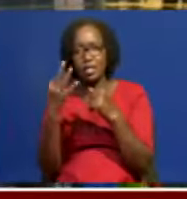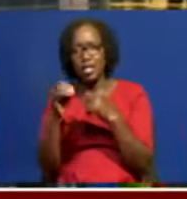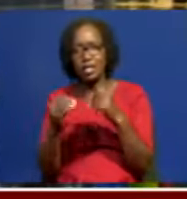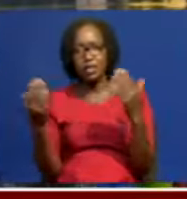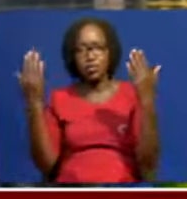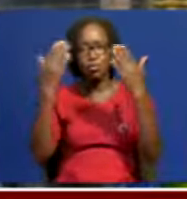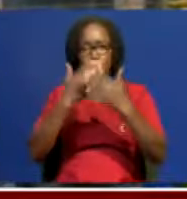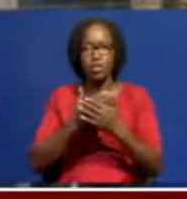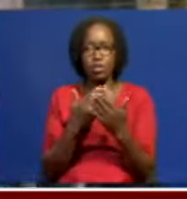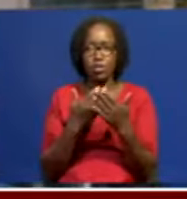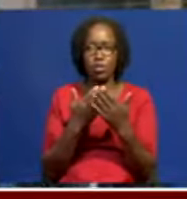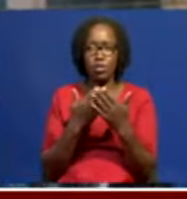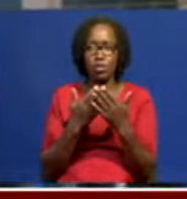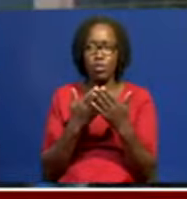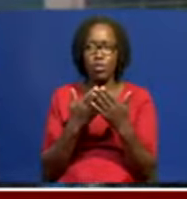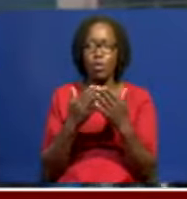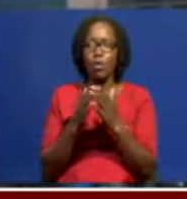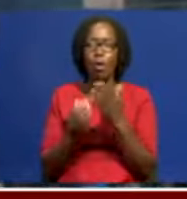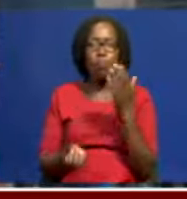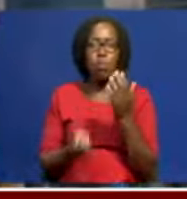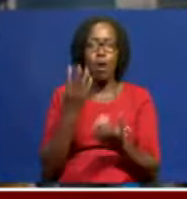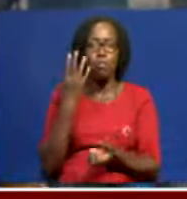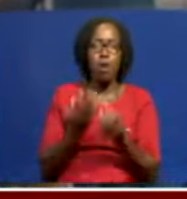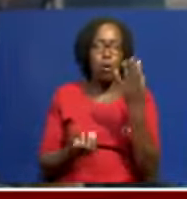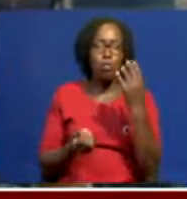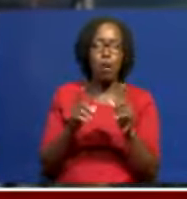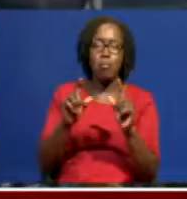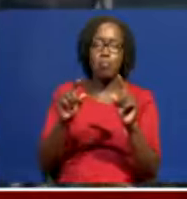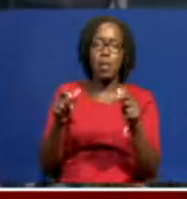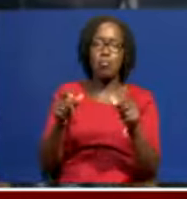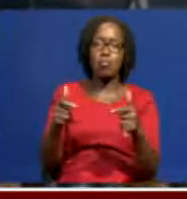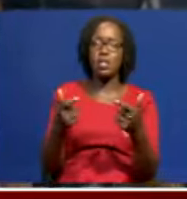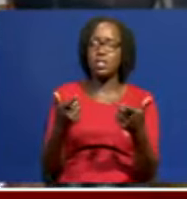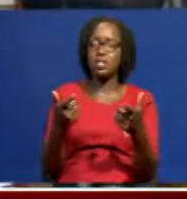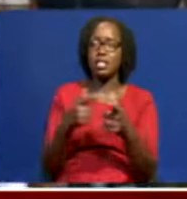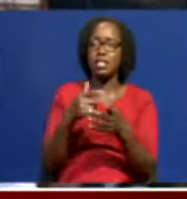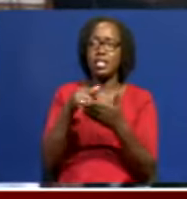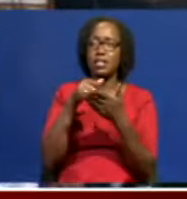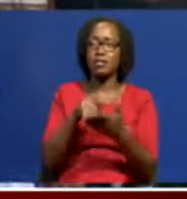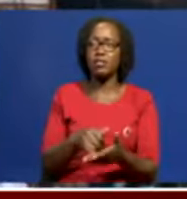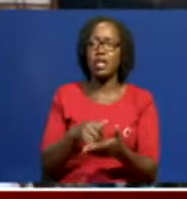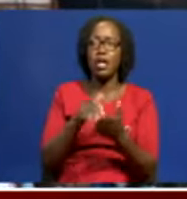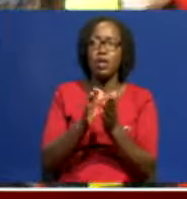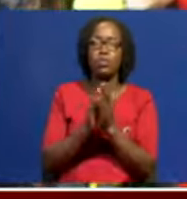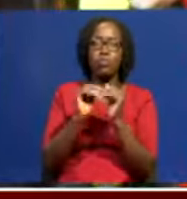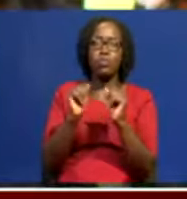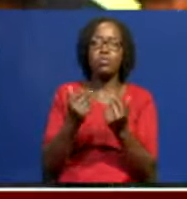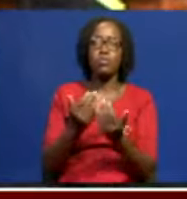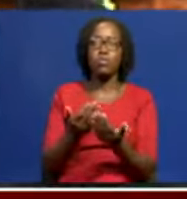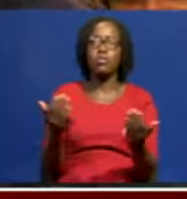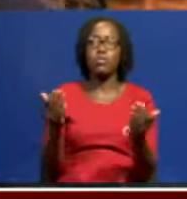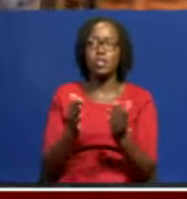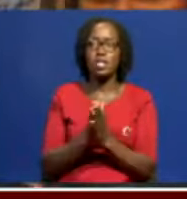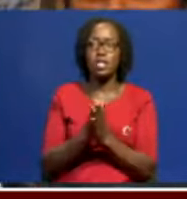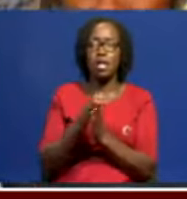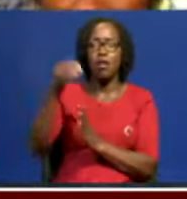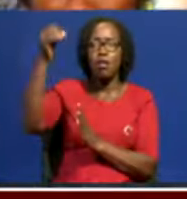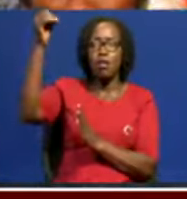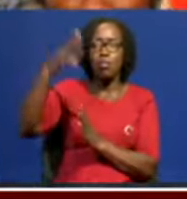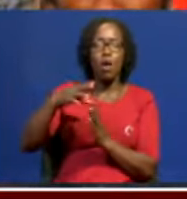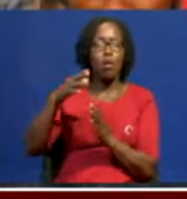usiku ulichochewa na milipuko ya mitungi ya gesi, hivyo basi kutatiza juhudi za kuokoa mali. Masima moto